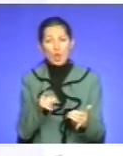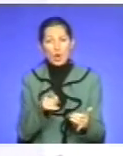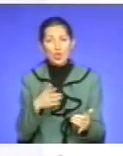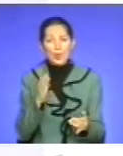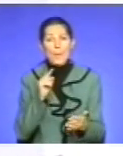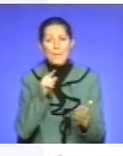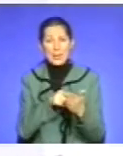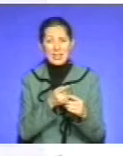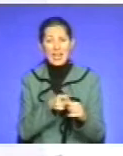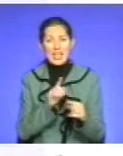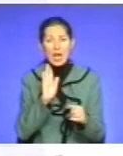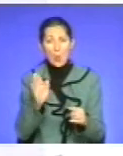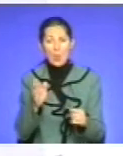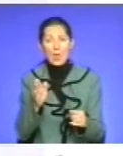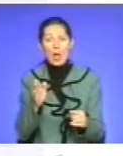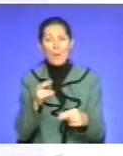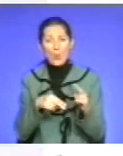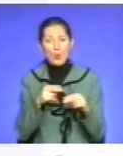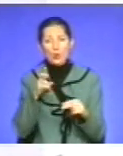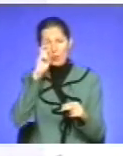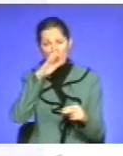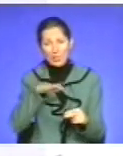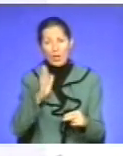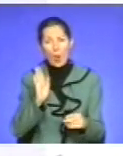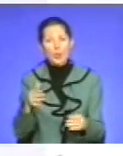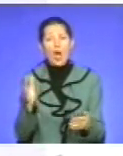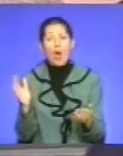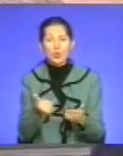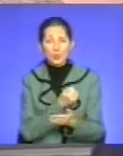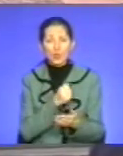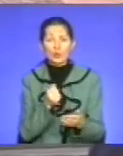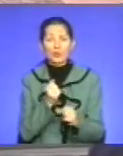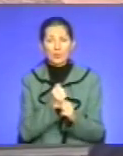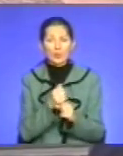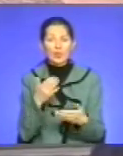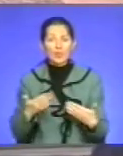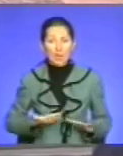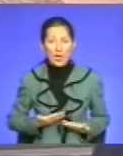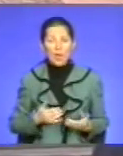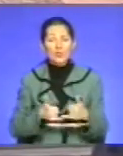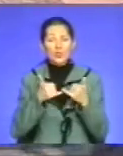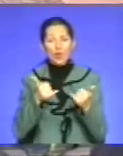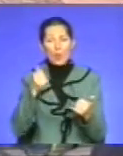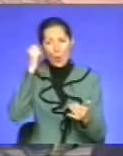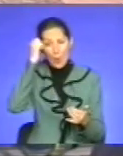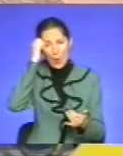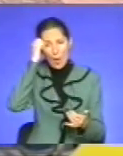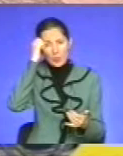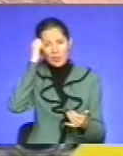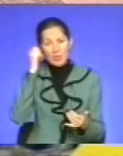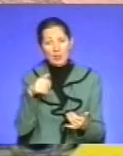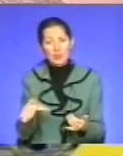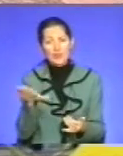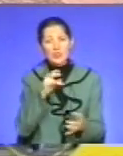мета, яка була мета побудови держави, вона була успішно втілена в життя. Ми вшановуємо пам'ять, безумовно,